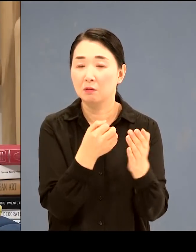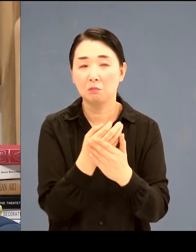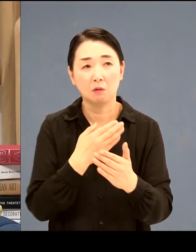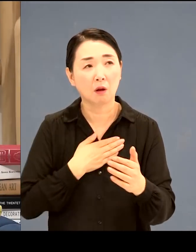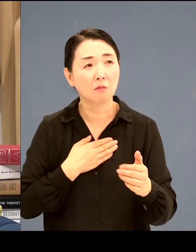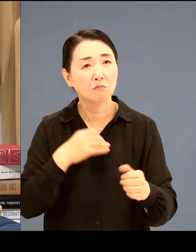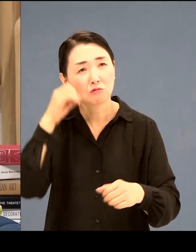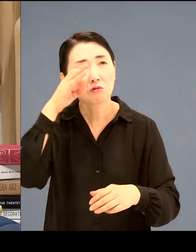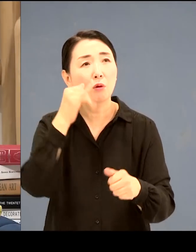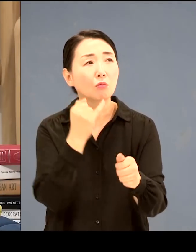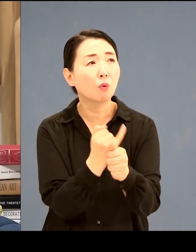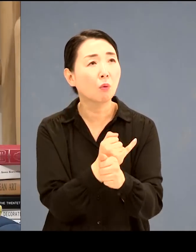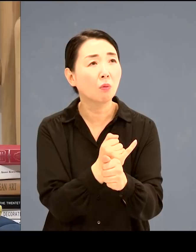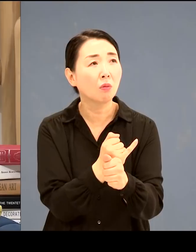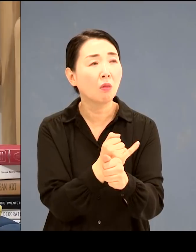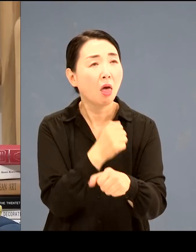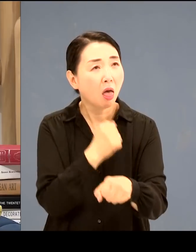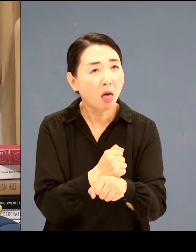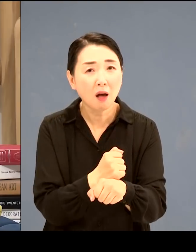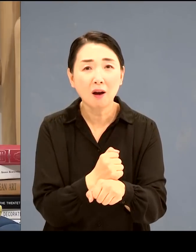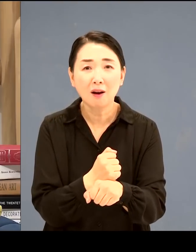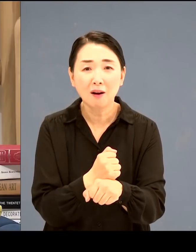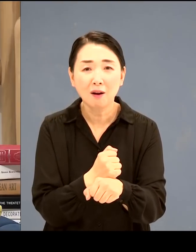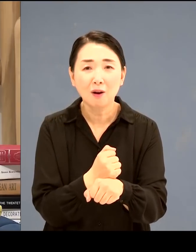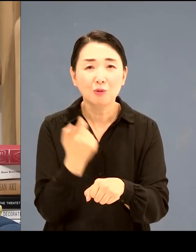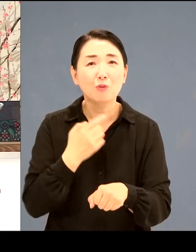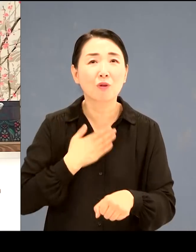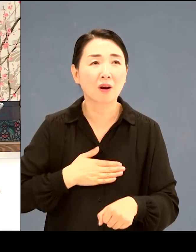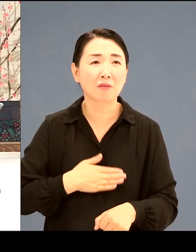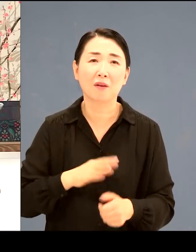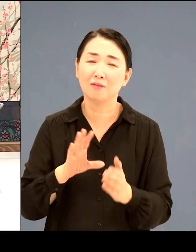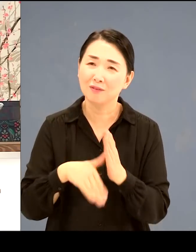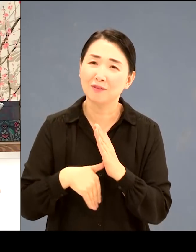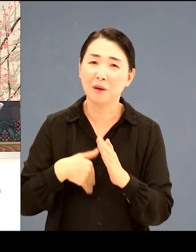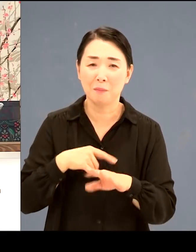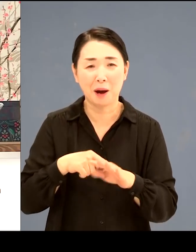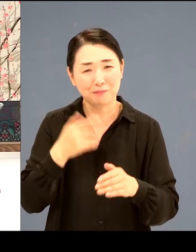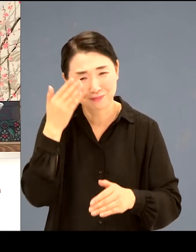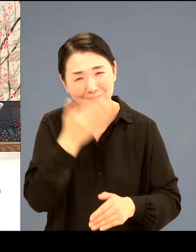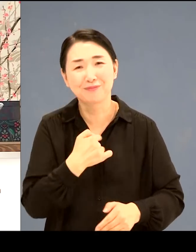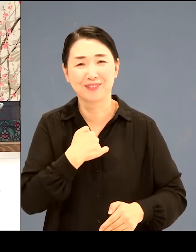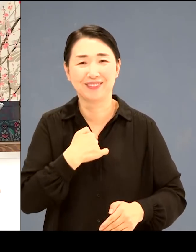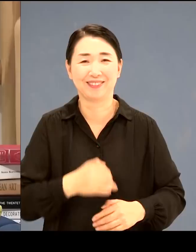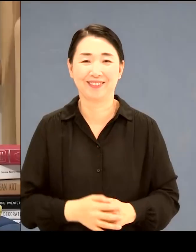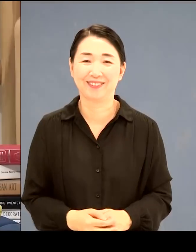되는 줄 알았어요. 그렇게. 그때만 해도 제가 되게 순진했었나 봐요. 그리고